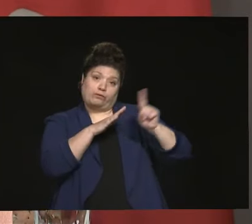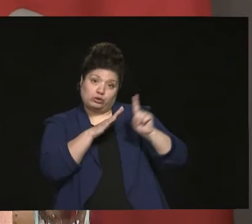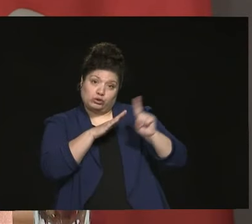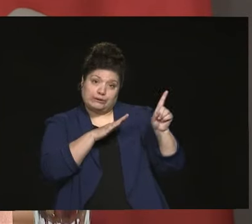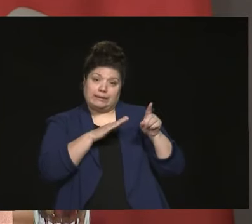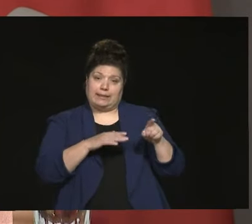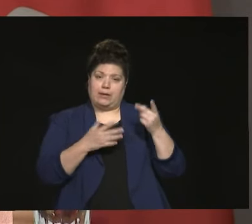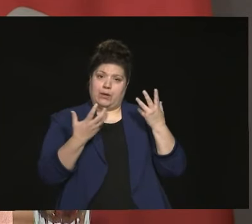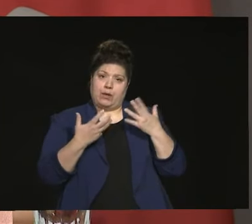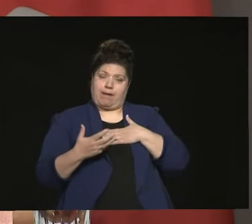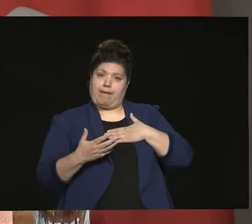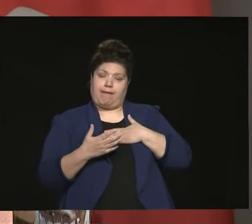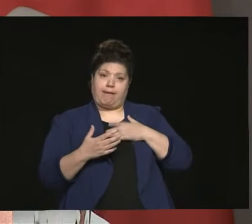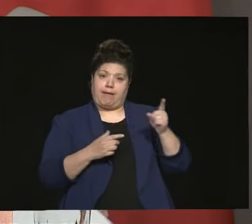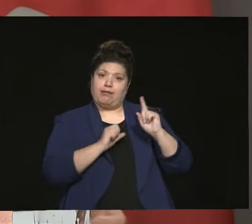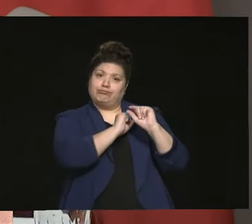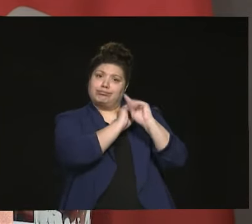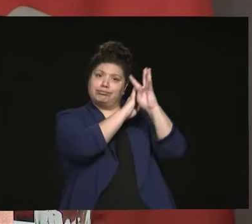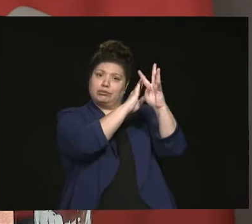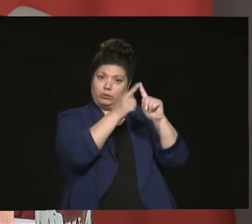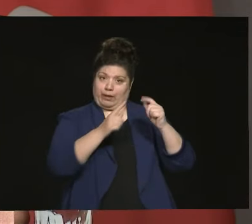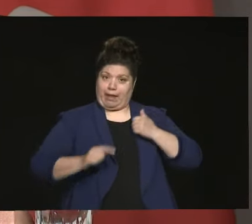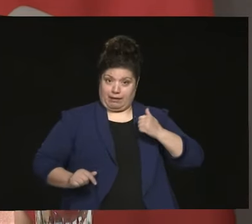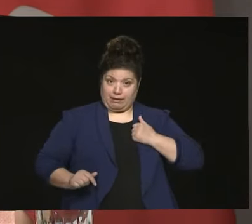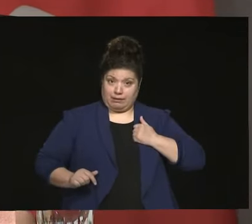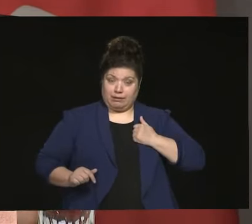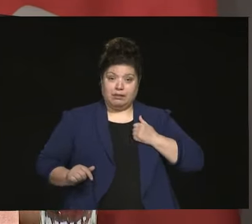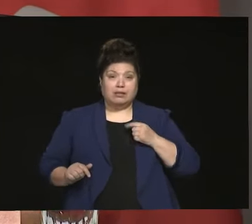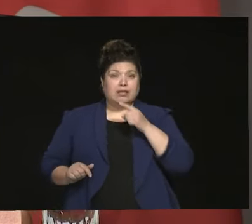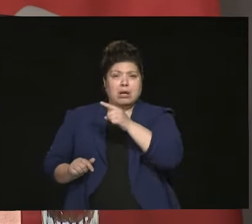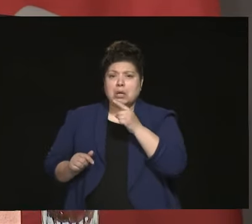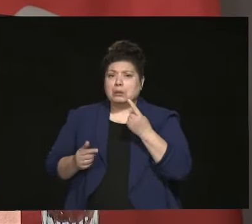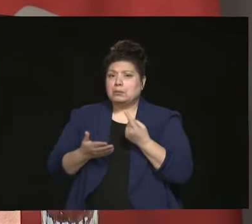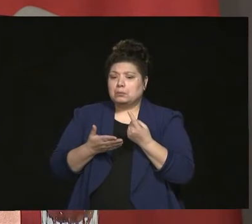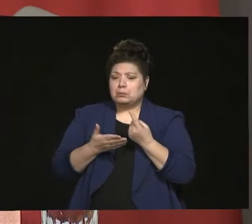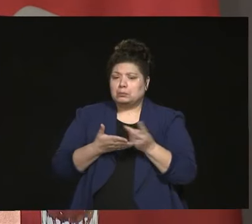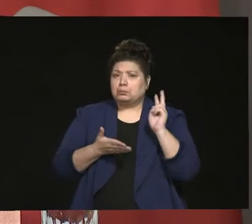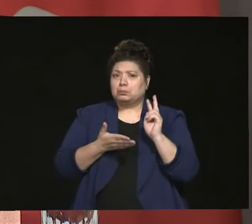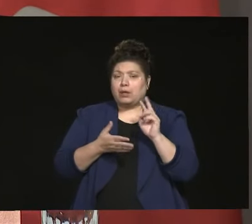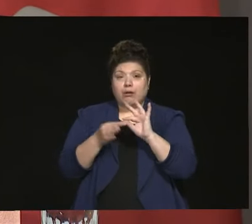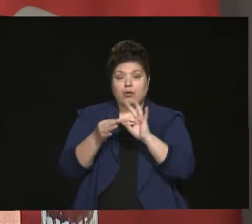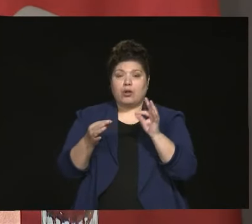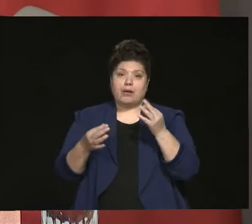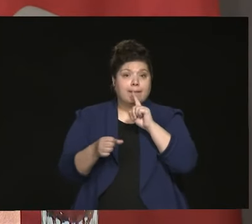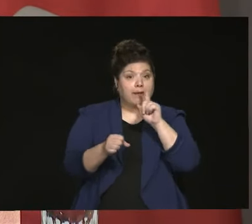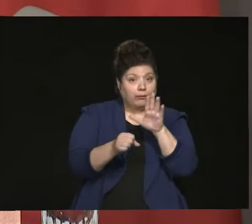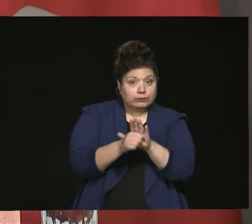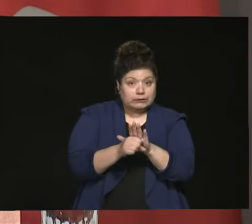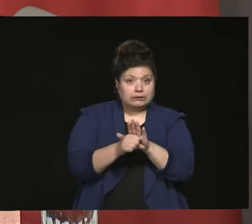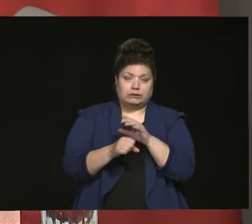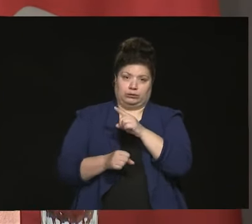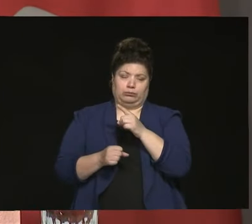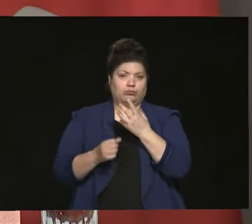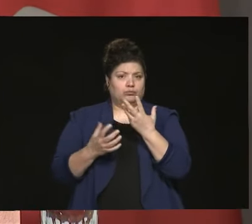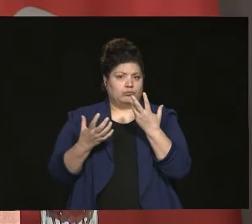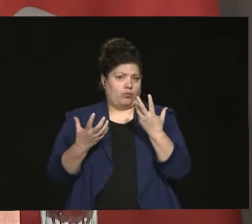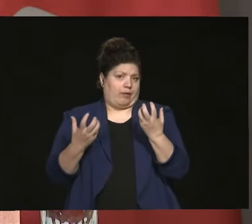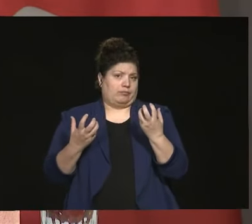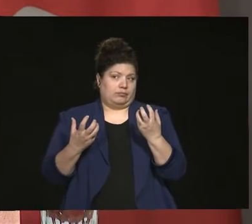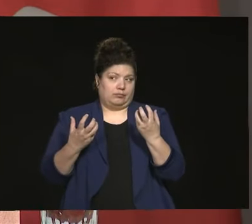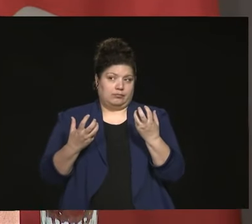que vous vouliez obtenir des garanties quand on a appris que certains de ces migrants-là étaient renvoyés dans leur pays d'origine. Alors,